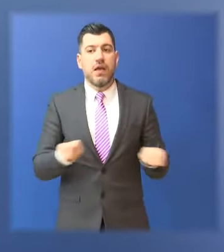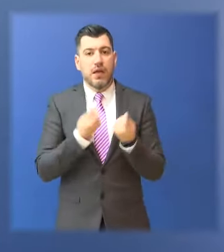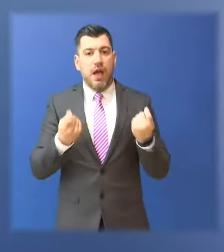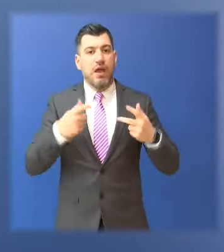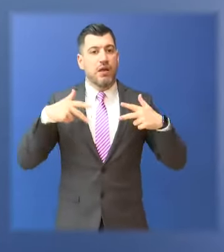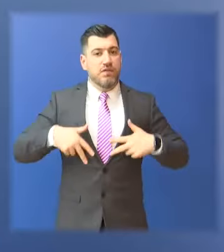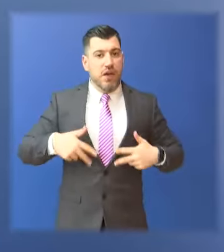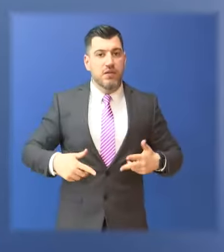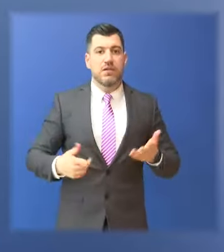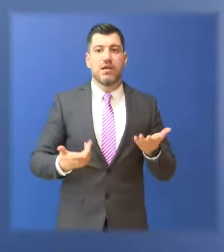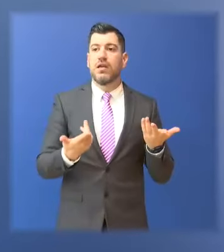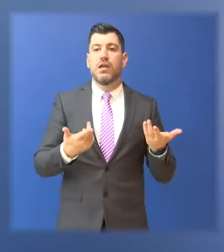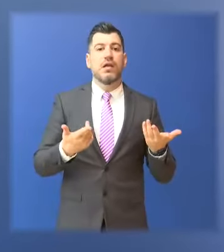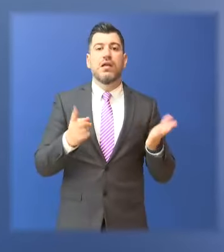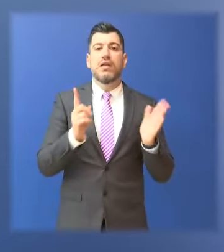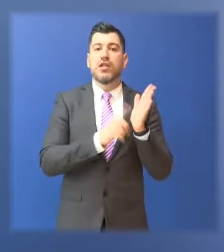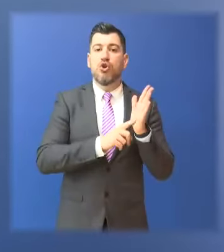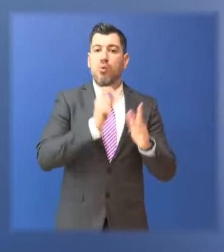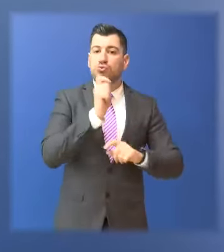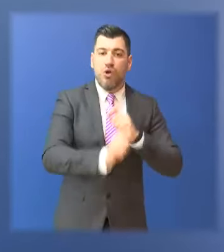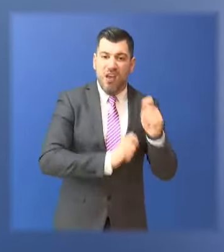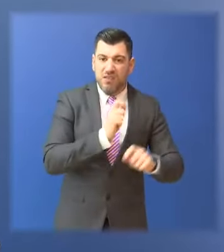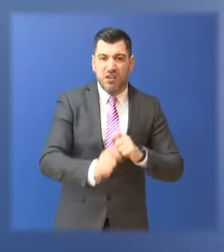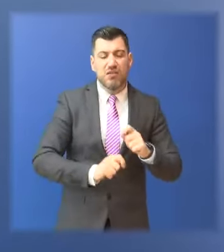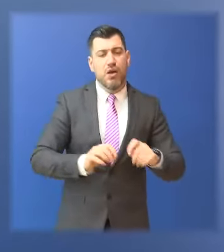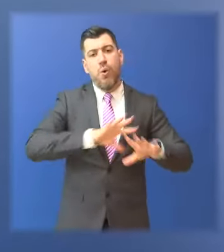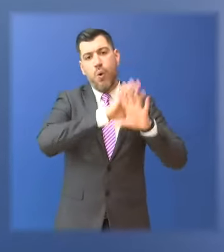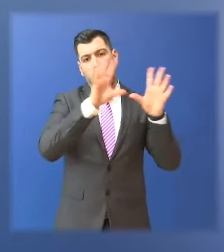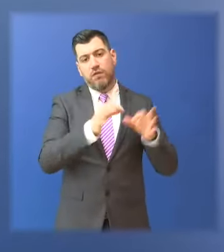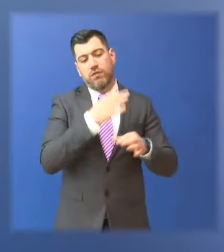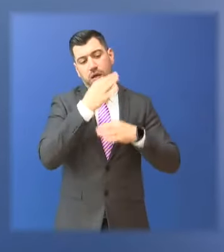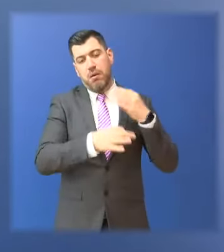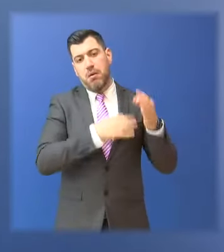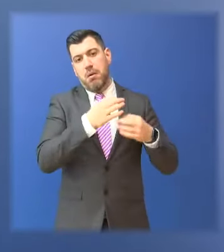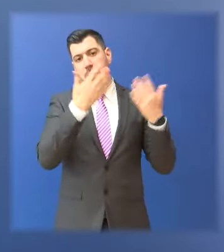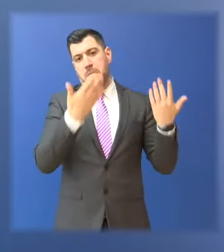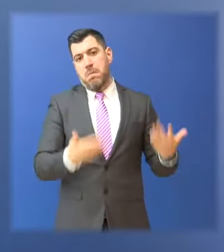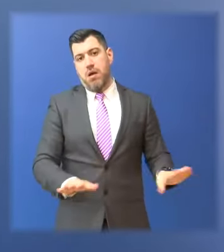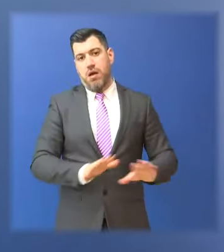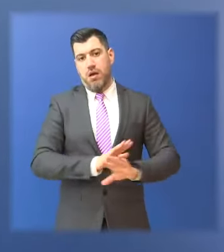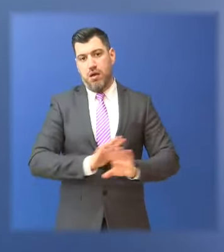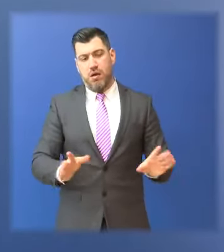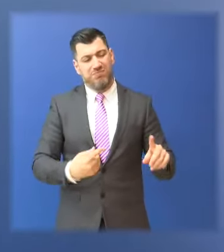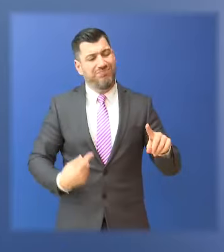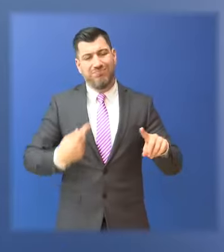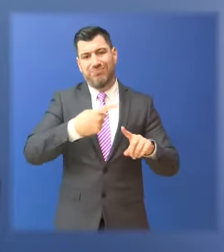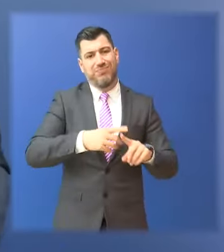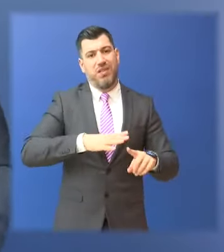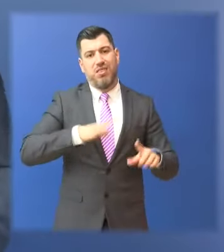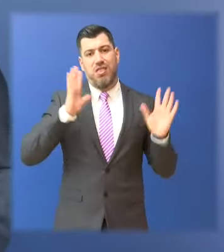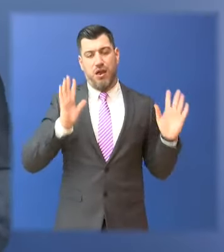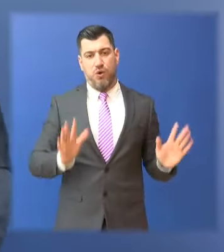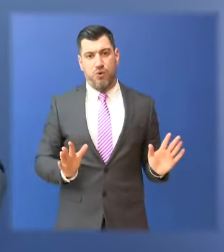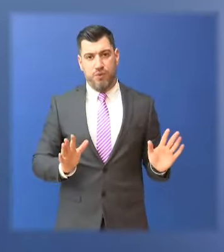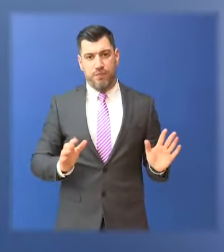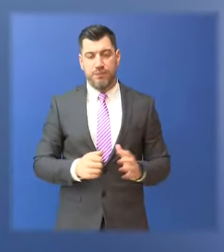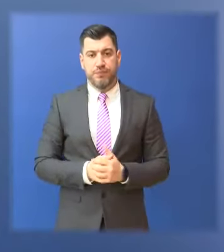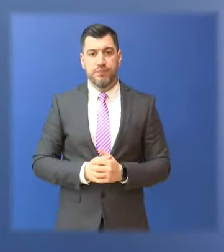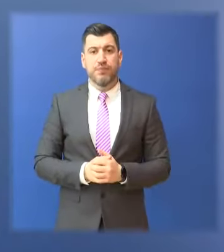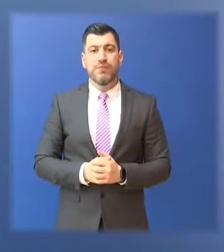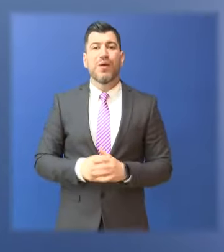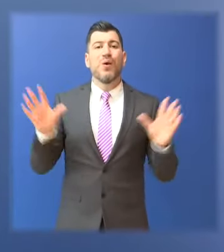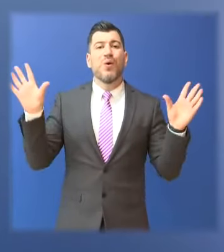μια κυβέρνηση στο πλαίσιο του αυτοδιοίκητου, οπότε δεν θέλω να προσθέσω κάτι από αυτού. Ως προς τις καταγγελίες για παράνομες πράξεις ή οποιαδήποτε